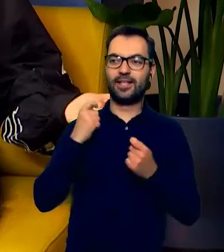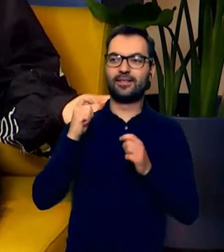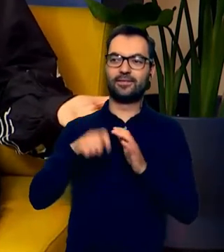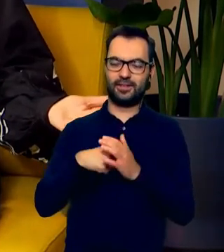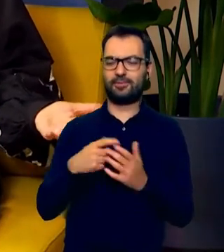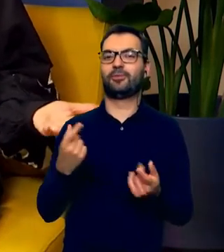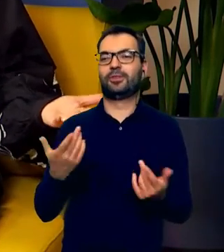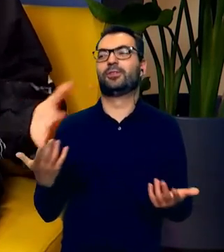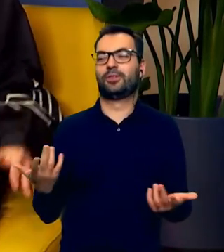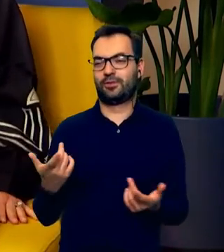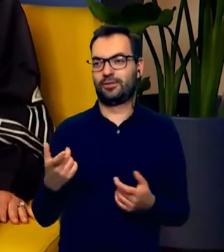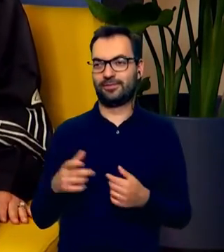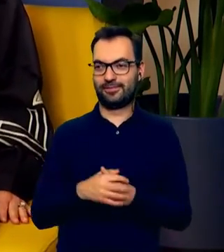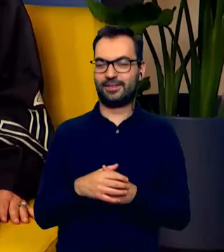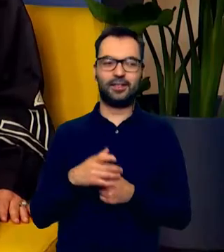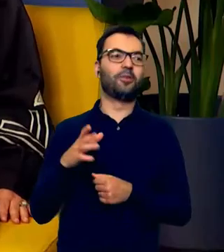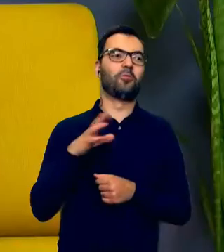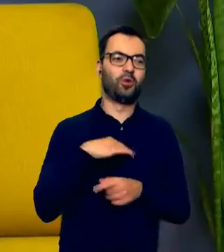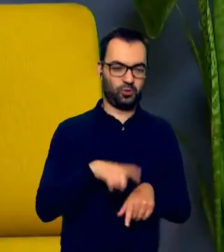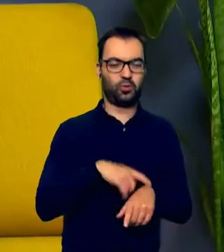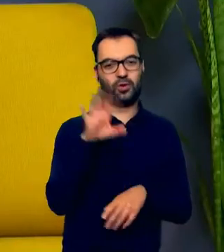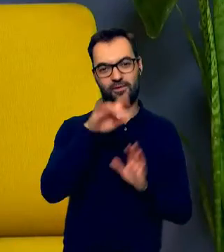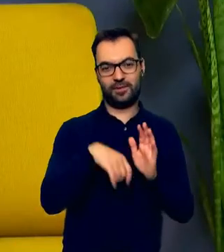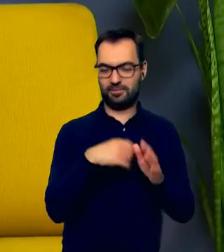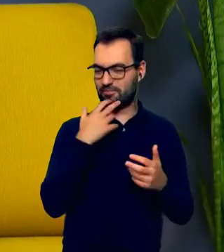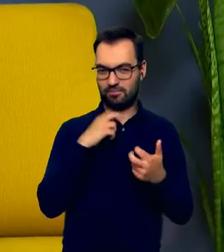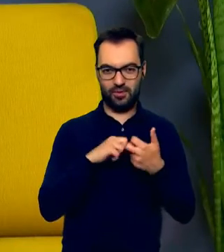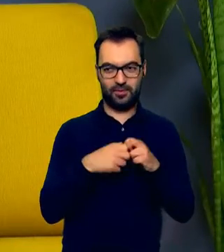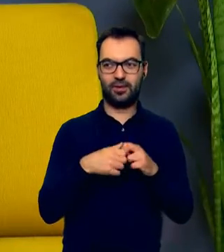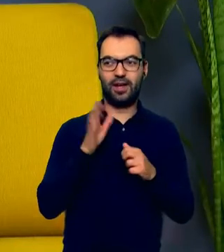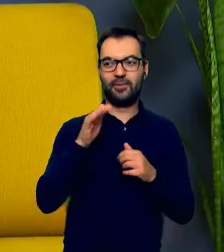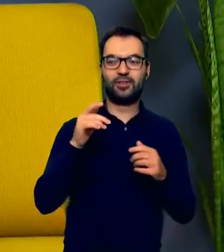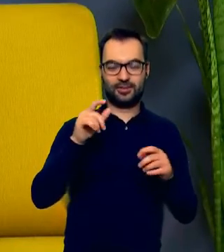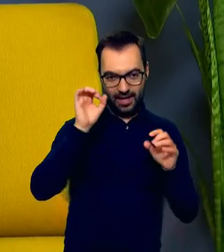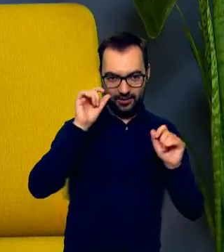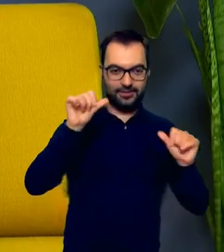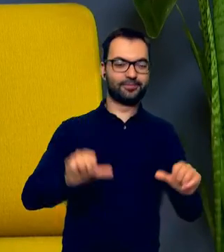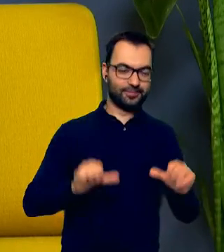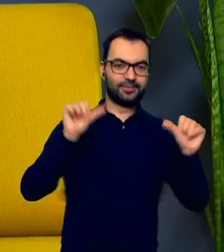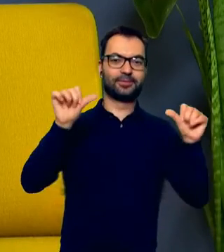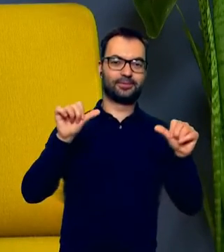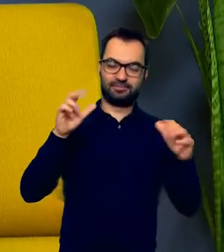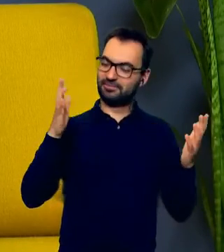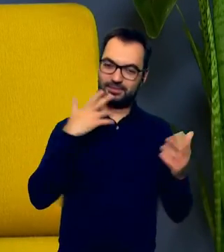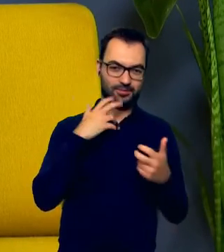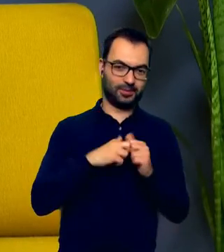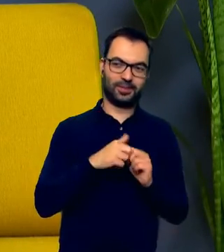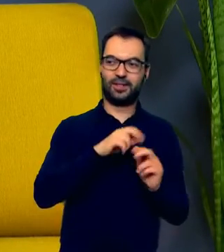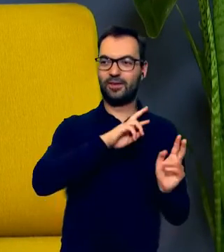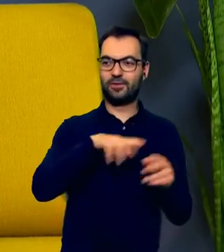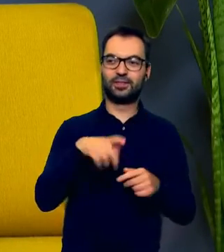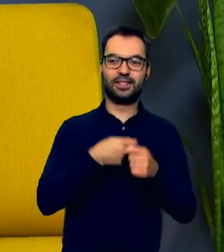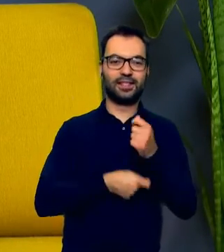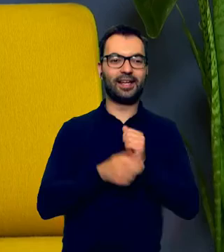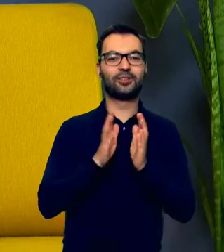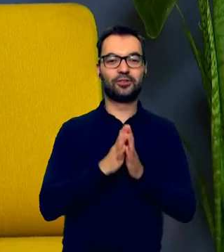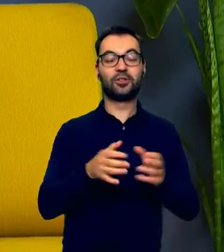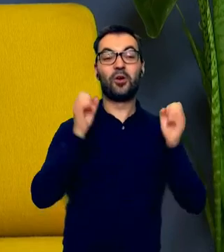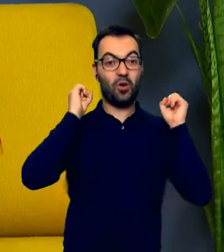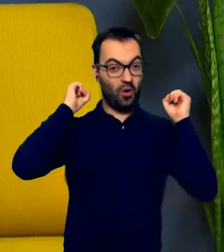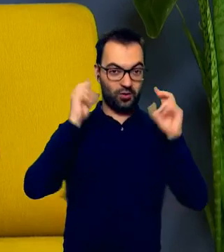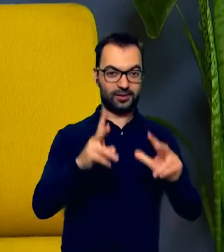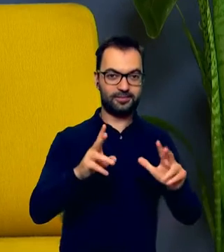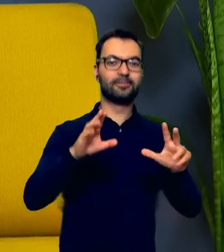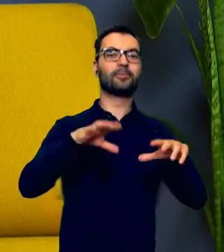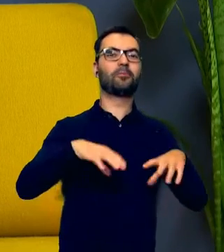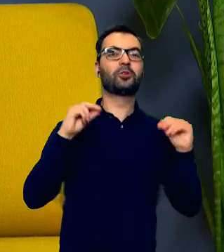filmów dokumentalnych. Dokładnie. Tam można dosyć długo oglądać filmy, a potem się zaczyna nowy dzień i można wrócić na targi książki. Dobrze, to od